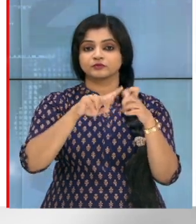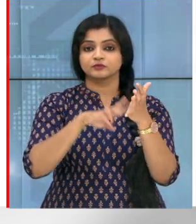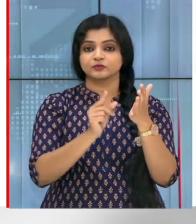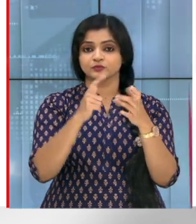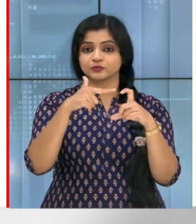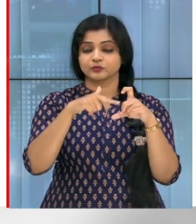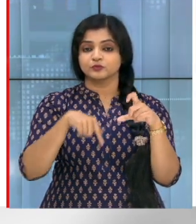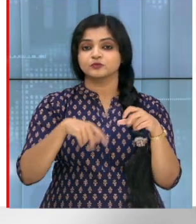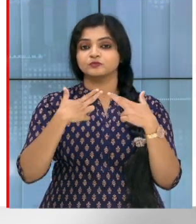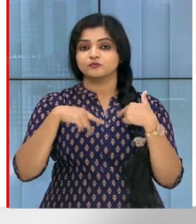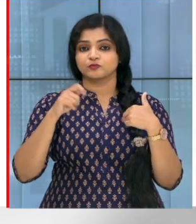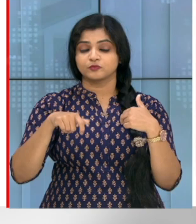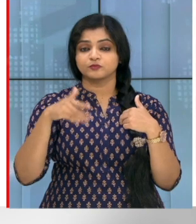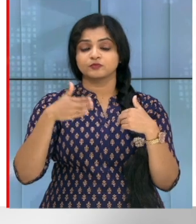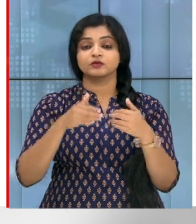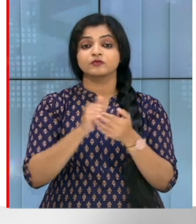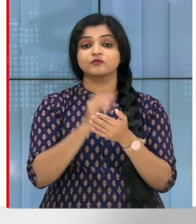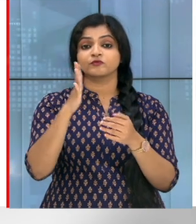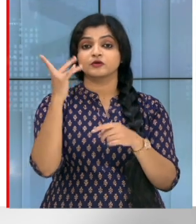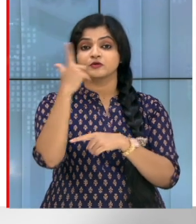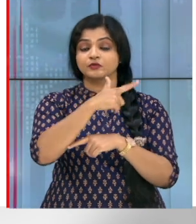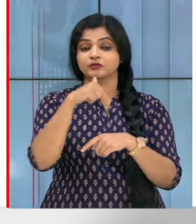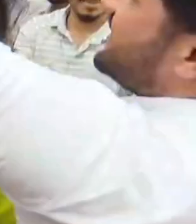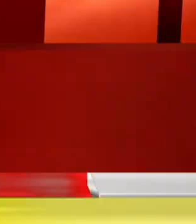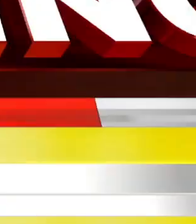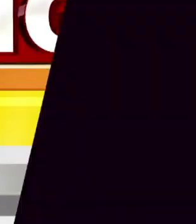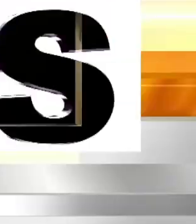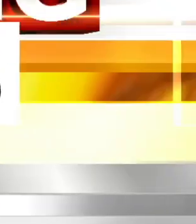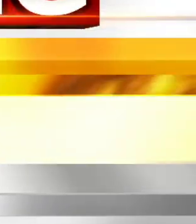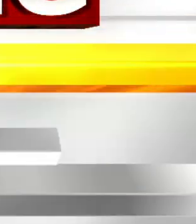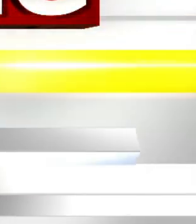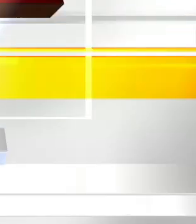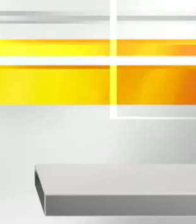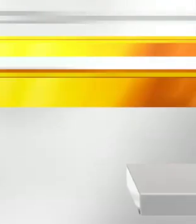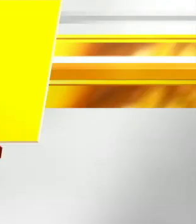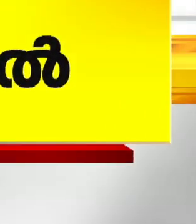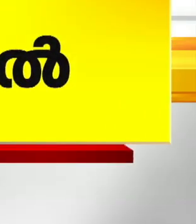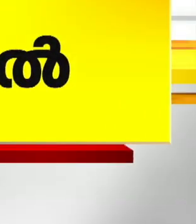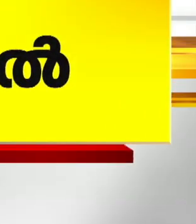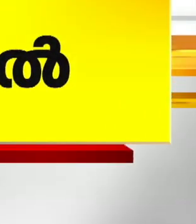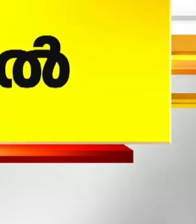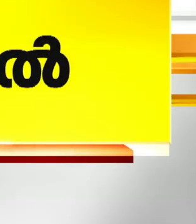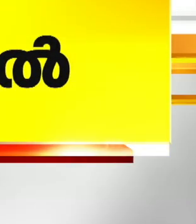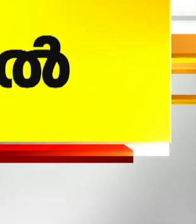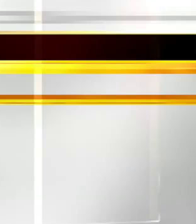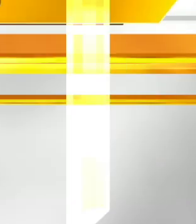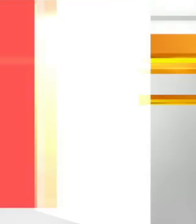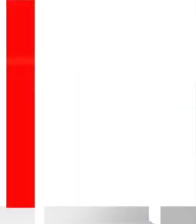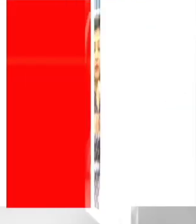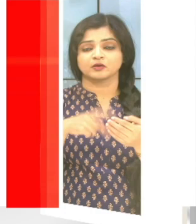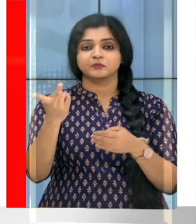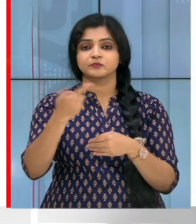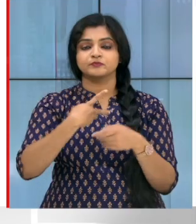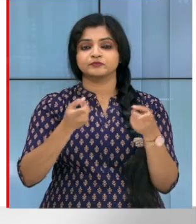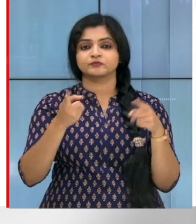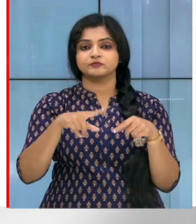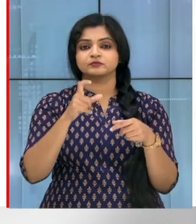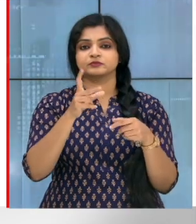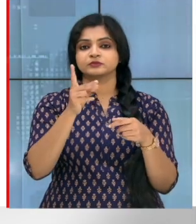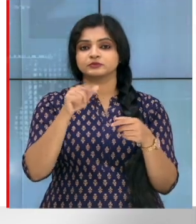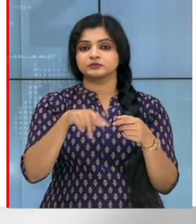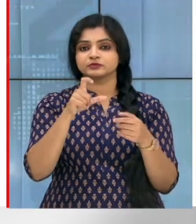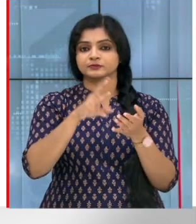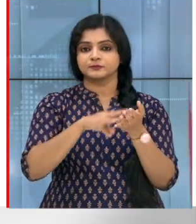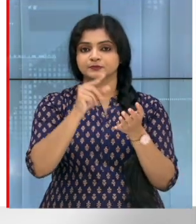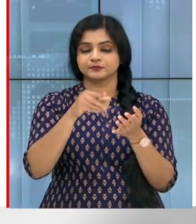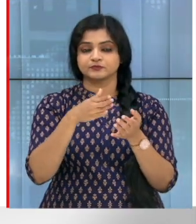സിസോദിയെ 5 ദിവസത്തെ കസ്റ്റഡിയിൽ വിട്ടിരിക്കുകയാണ്. മനീഷ് സിസോദിയയ്ക്ക് ഡൽഹി റോസ് അവന്യൂ കോടതിയിൽ നിന്നും തിരിച്ചടി ഏറ്റിരിക്കുന്നു. വരുന്ന